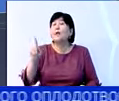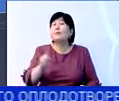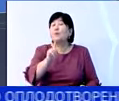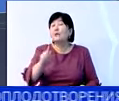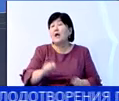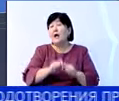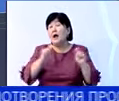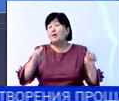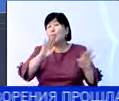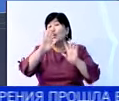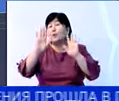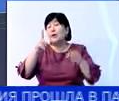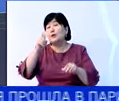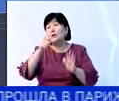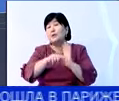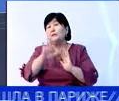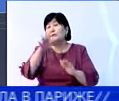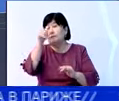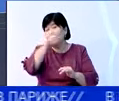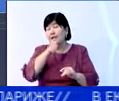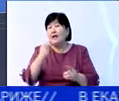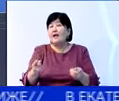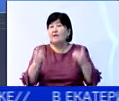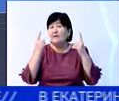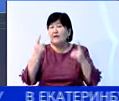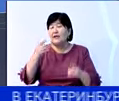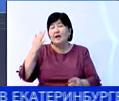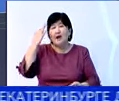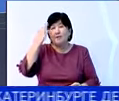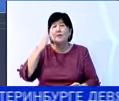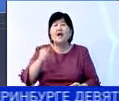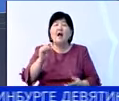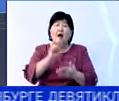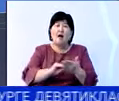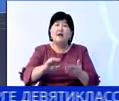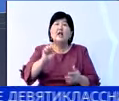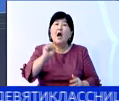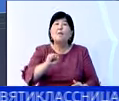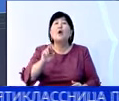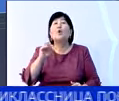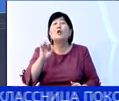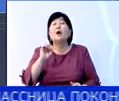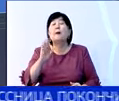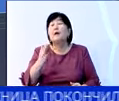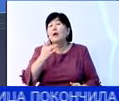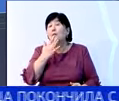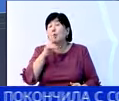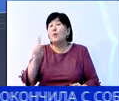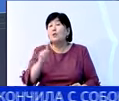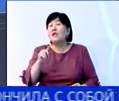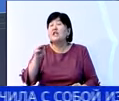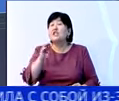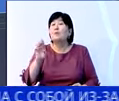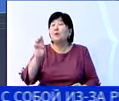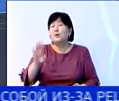музее откроется выставка к 175-летию великого казахского мыслителя и акына Абая Кунанбаева. Государственный музейный фонд Жидебай